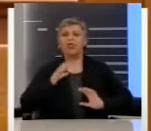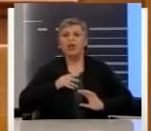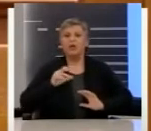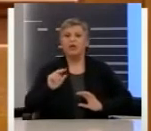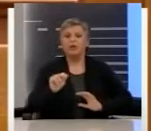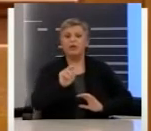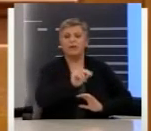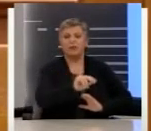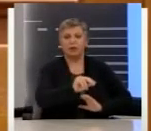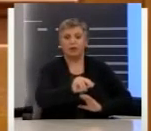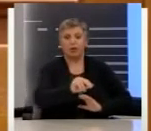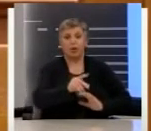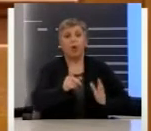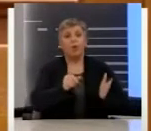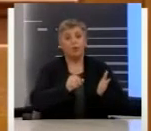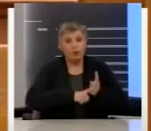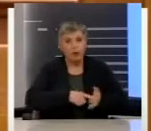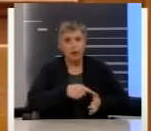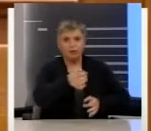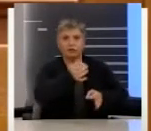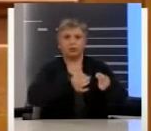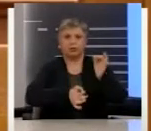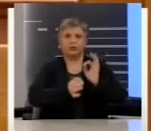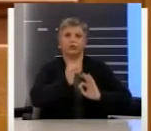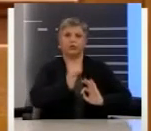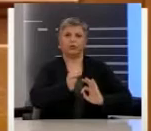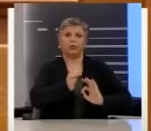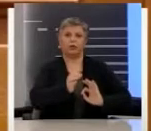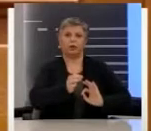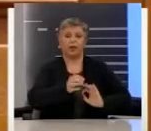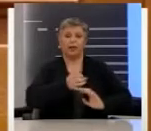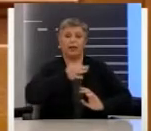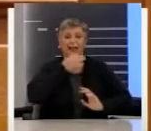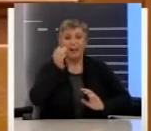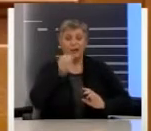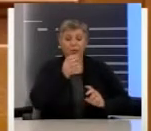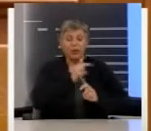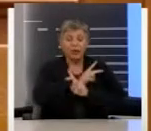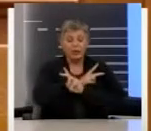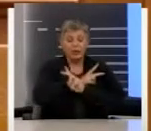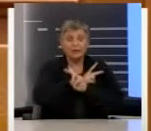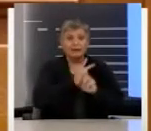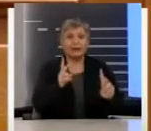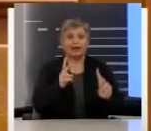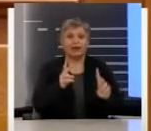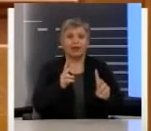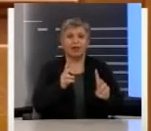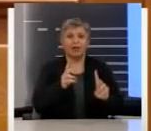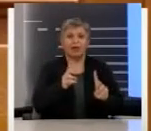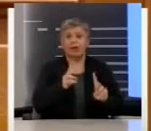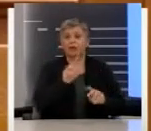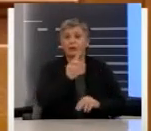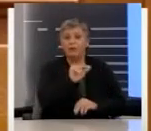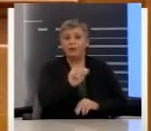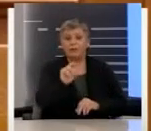απολύτως από αυτήν την προσέγγιση και την ταύτιση.